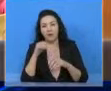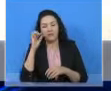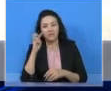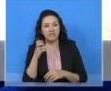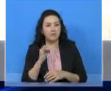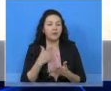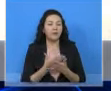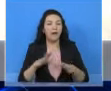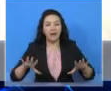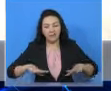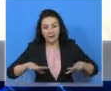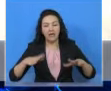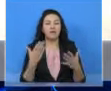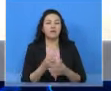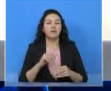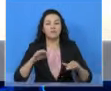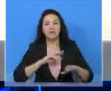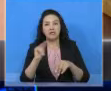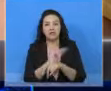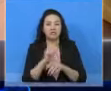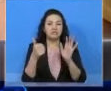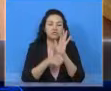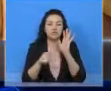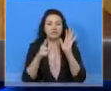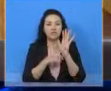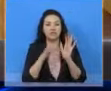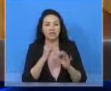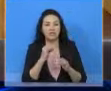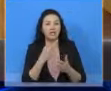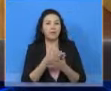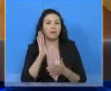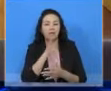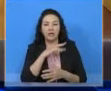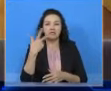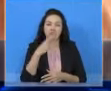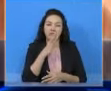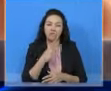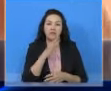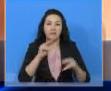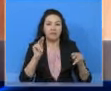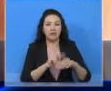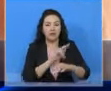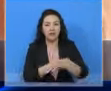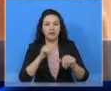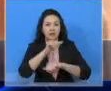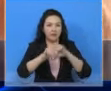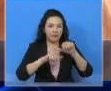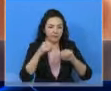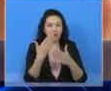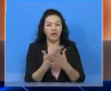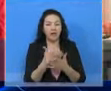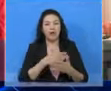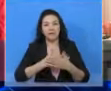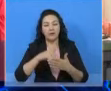психологом. Это направление импонирует 67-летней Альфие Танатаровой. Женщина более 40 лет проработала воспитателем в детском саду. Кроме того,